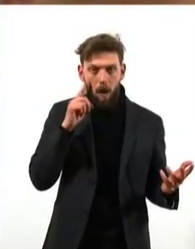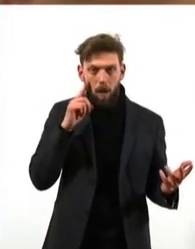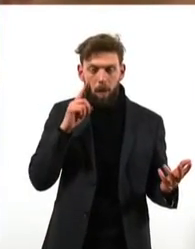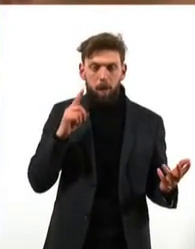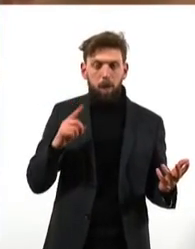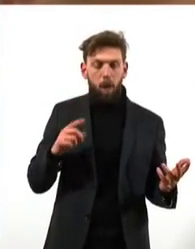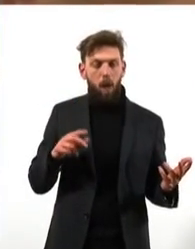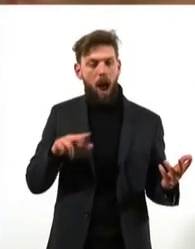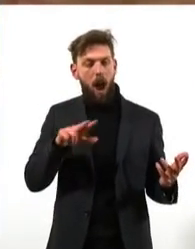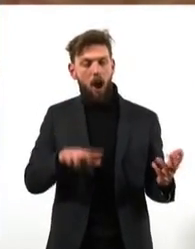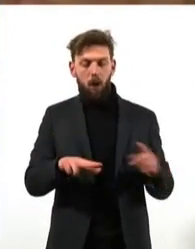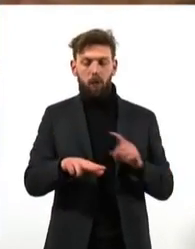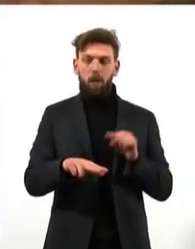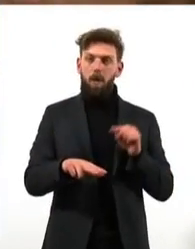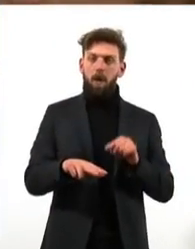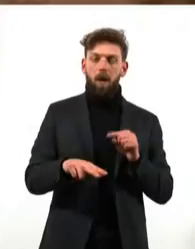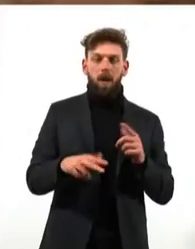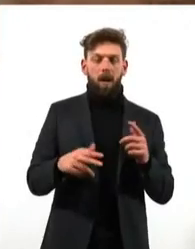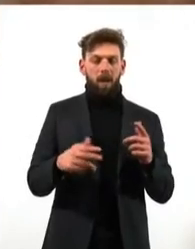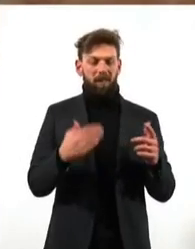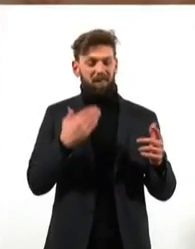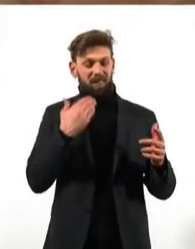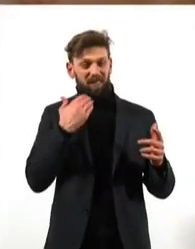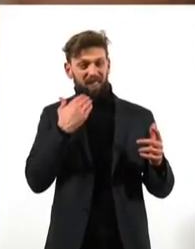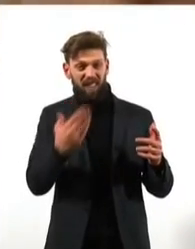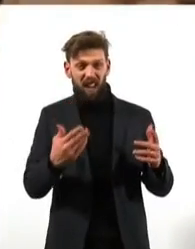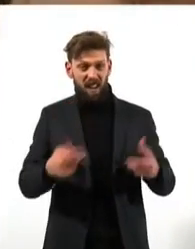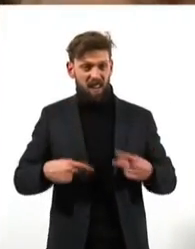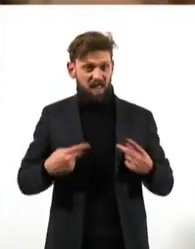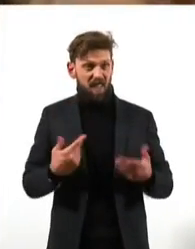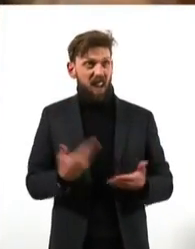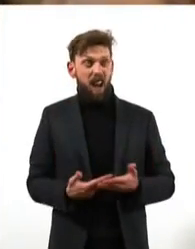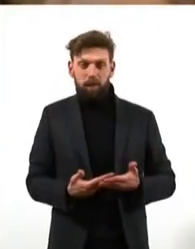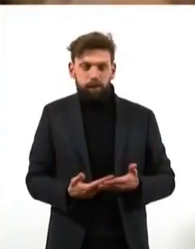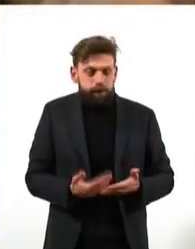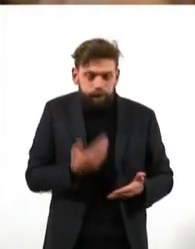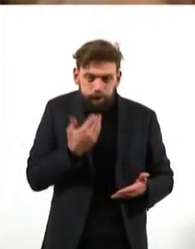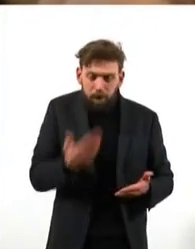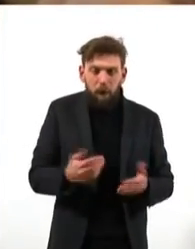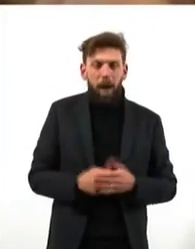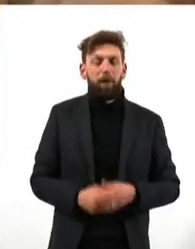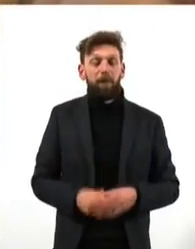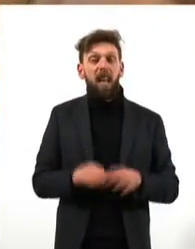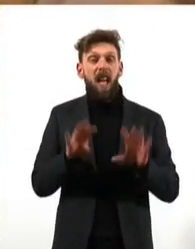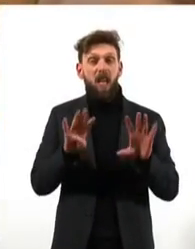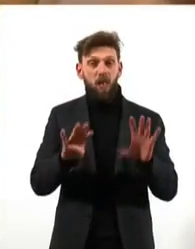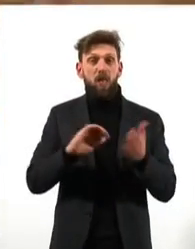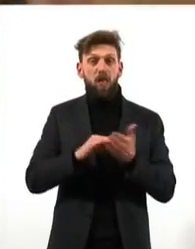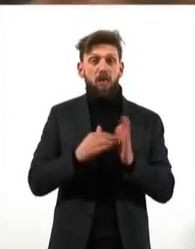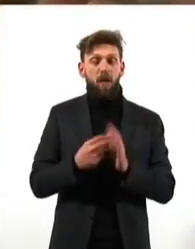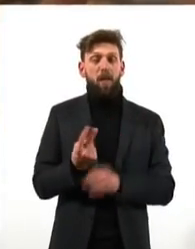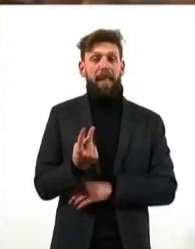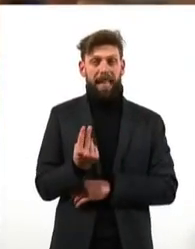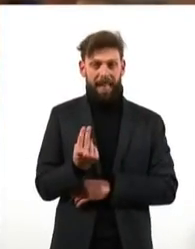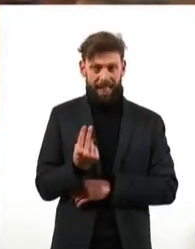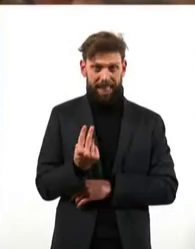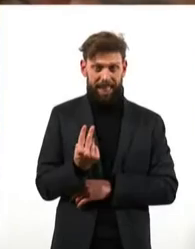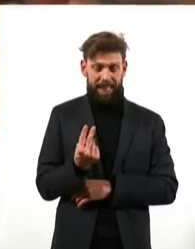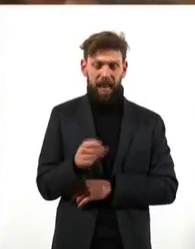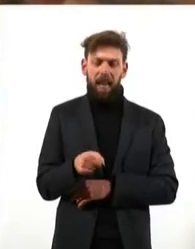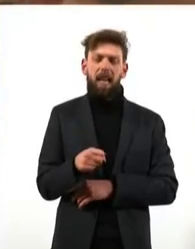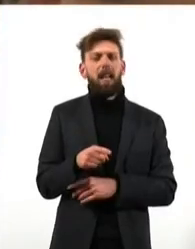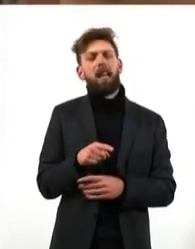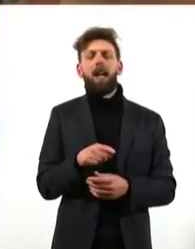le logement était insalubre. Dans ce 9 mètres carrés, il y avait donc un logement qui datait des